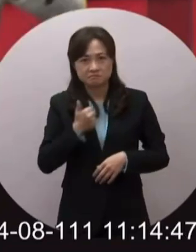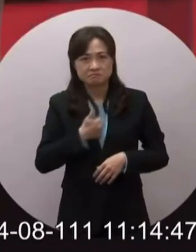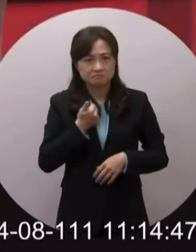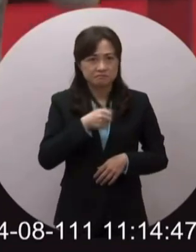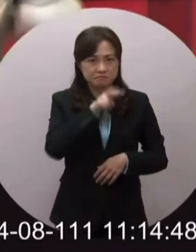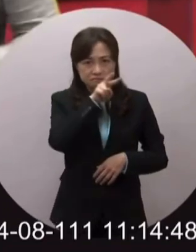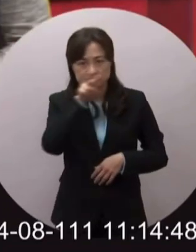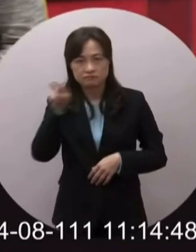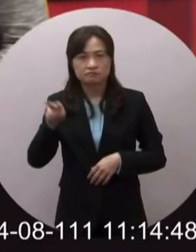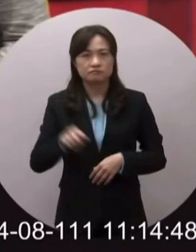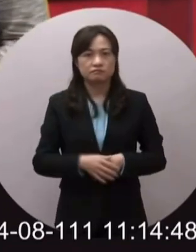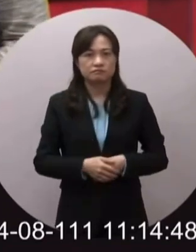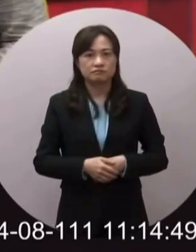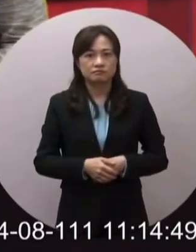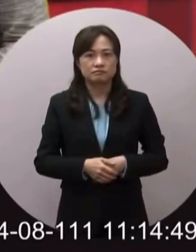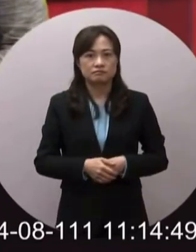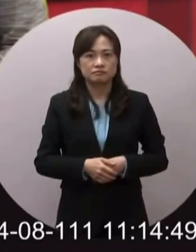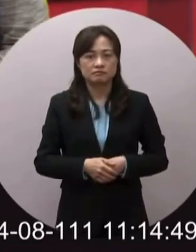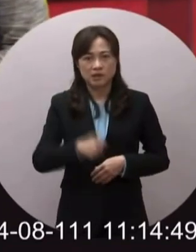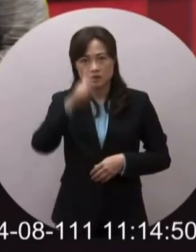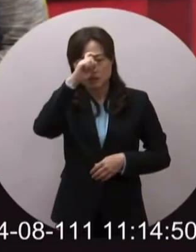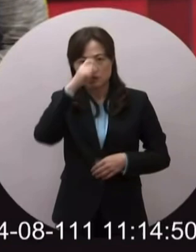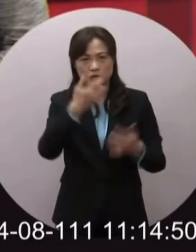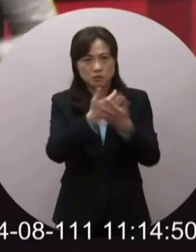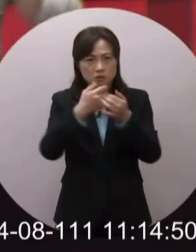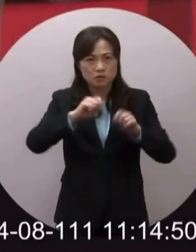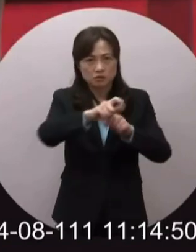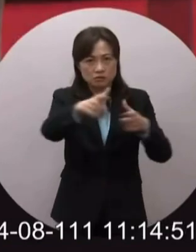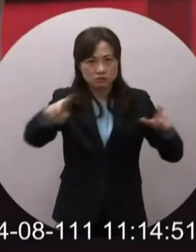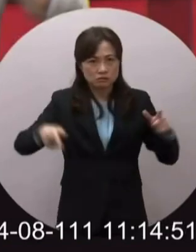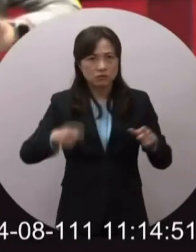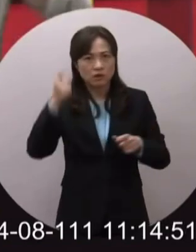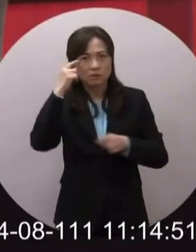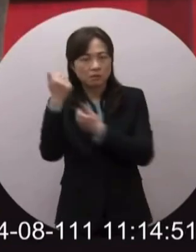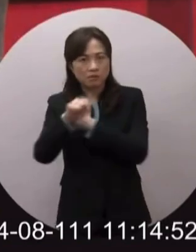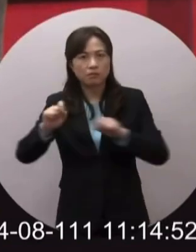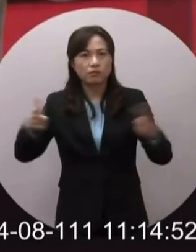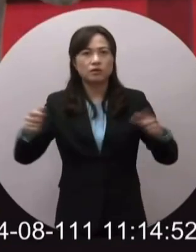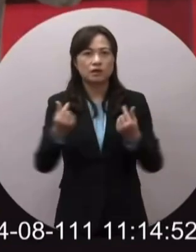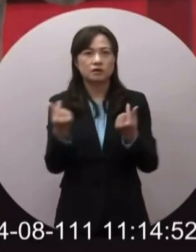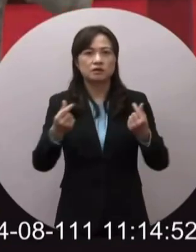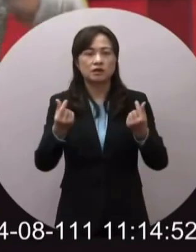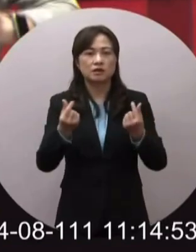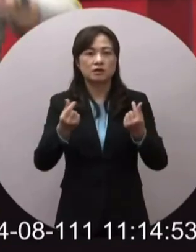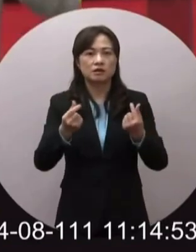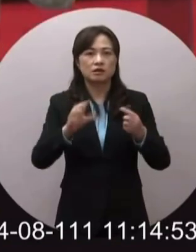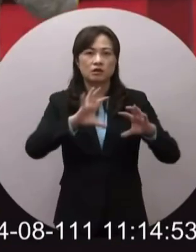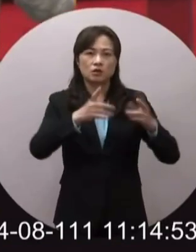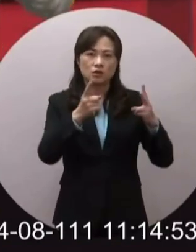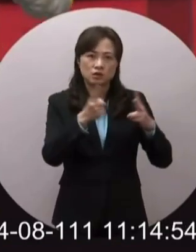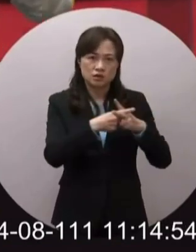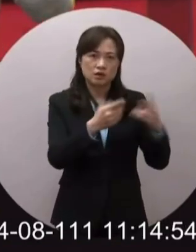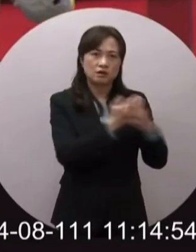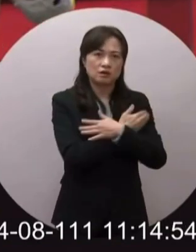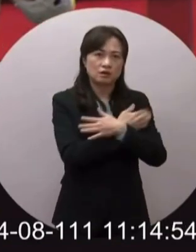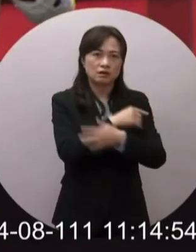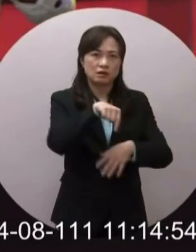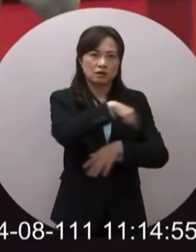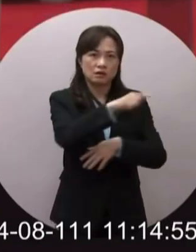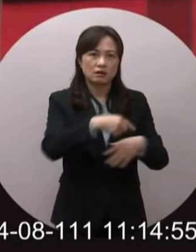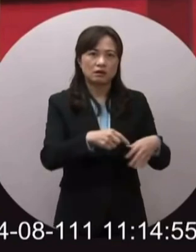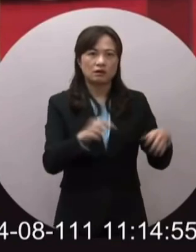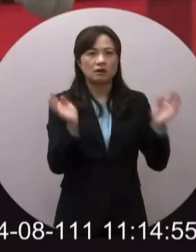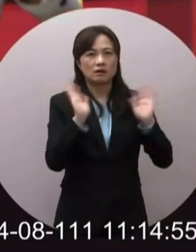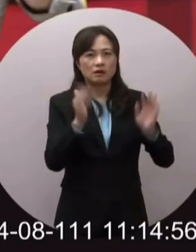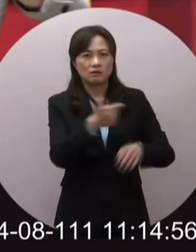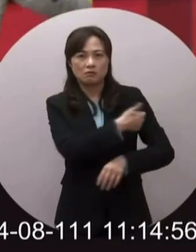察不同的学程，我们也希望要有不同的考量啊。因为终究国中以下、国小、幼儿园是没有打疫苗的。